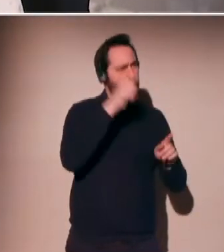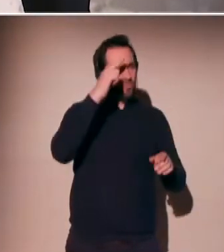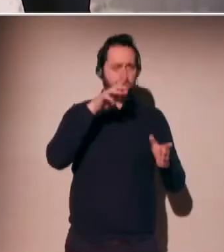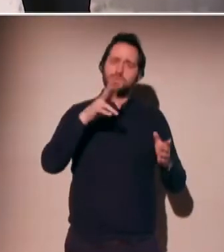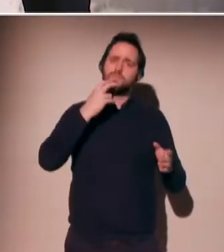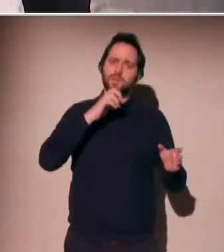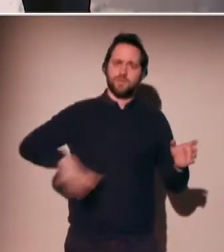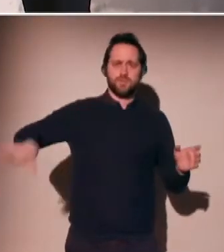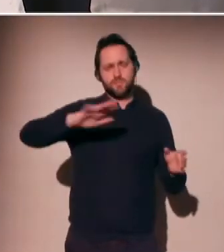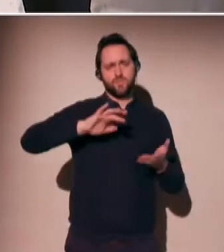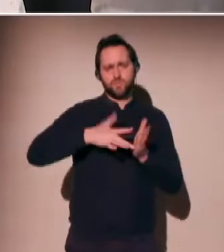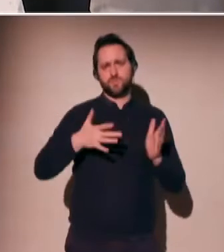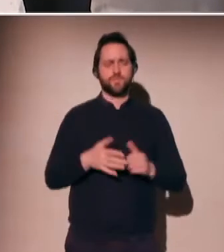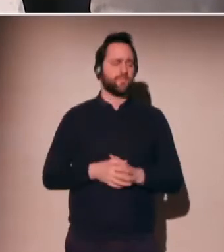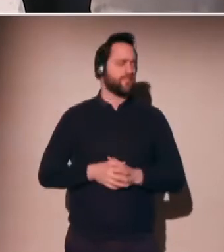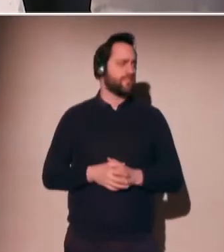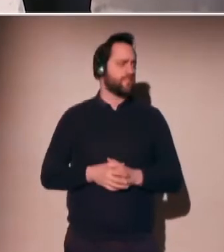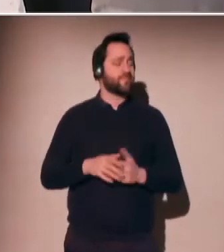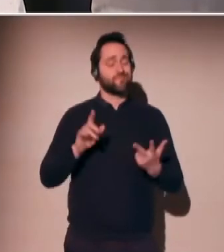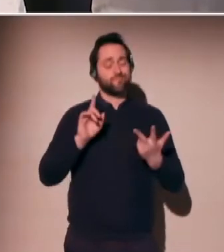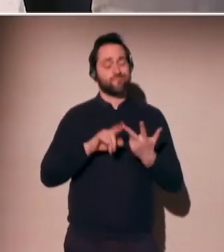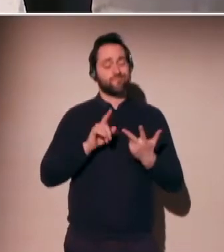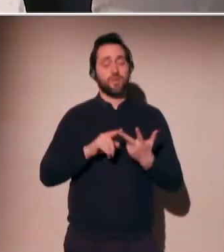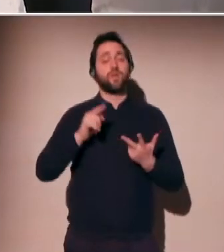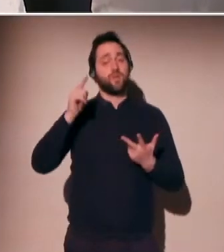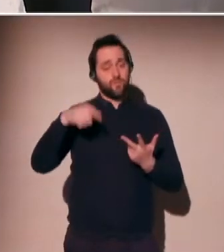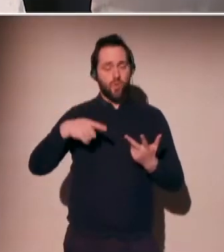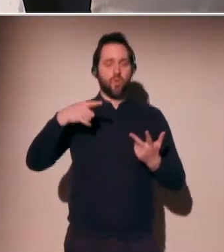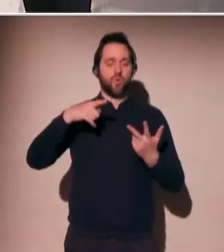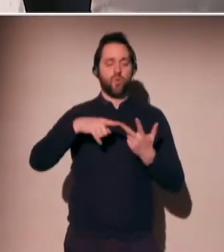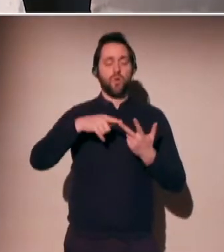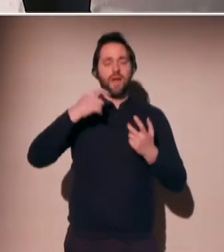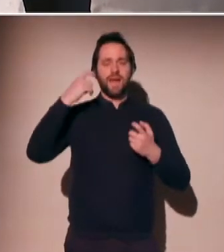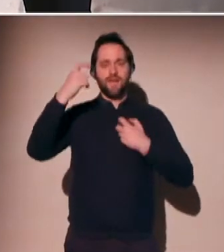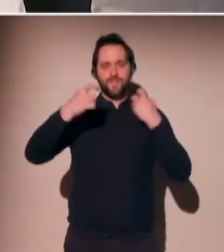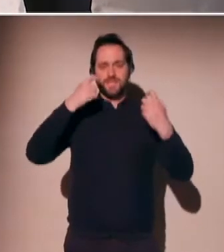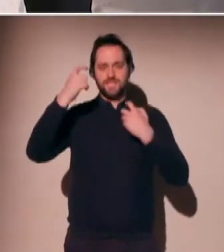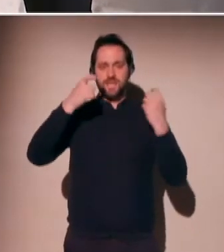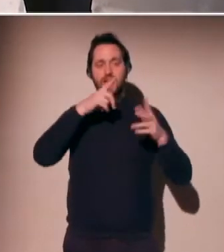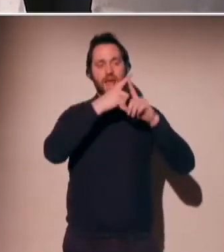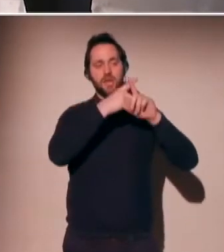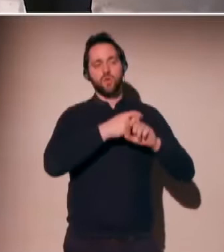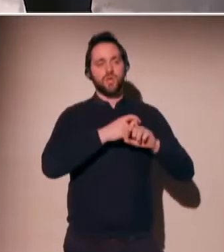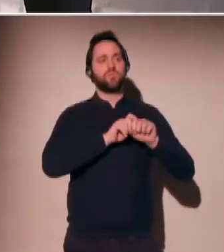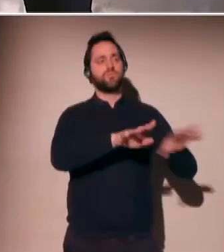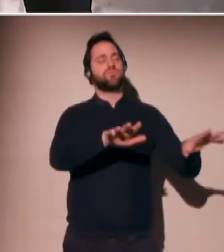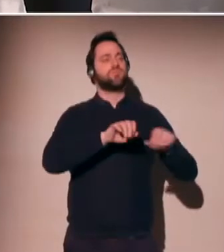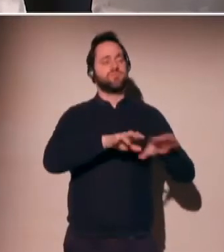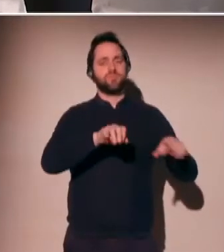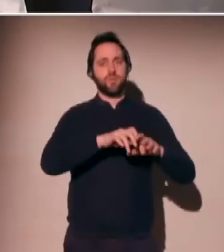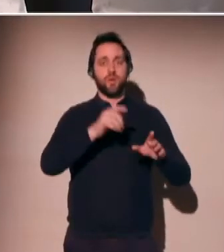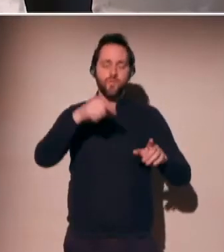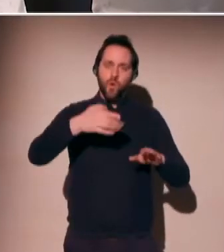envisager les conséquences à long terme de nos algorithmes, absolument. Pour l'instant, qu'est-ce qu'on fait? On met en place ces algorithmes,